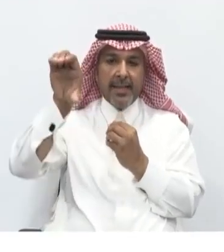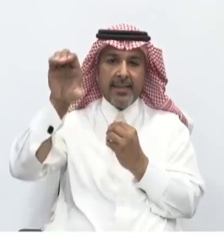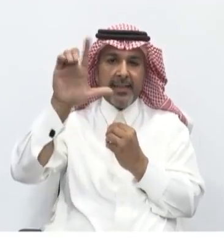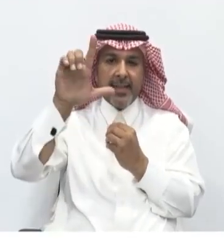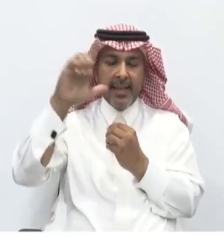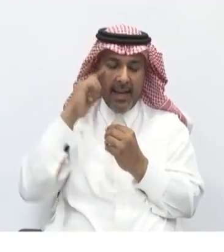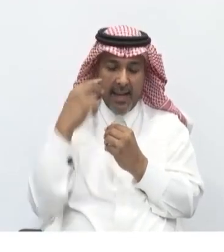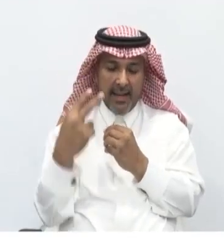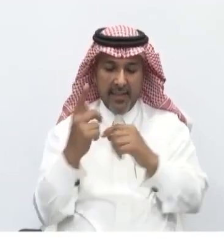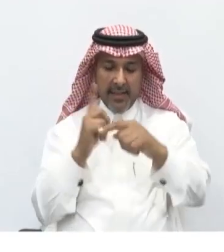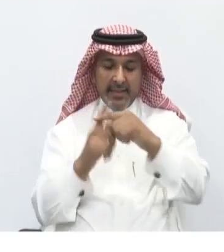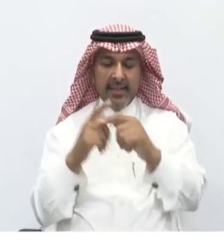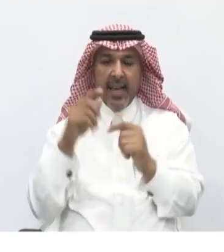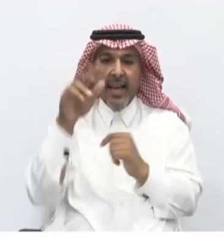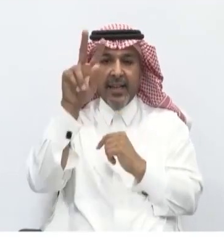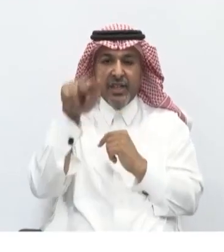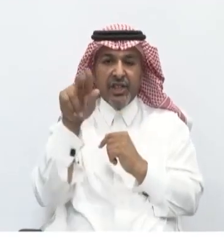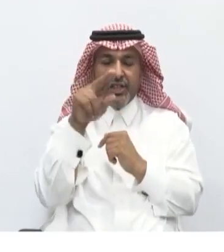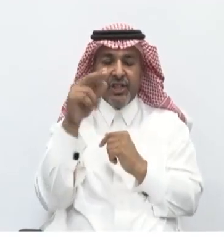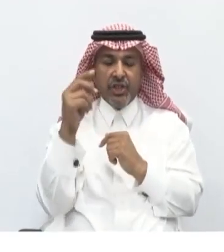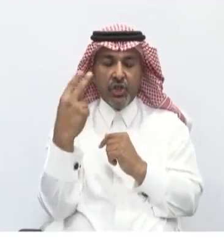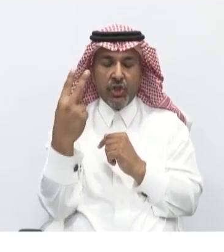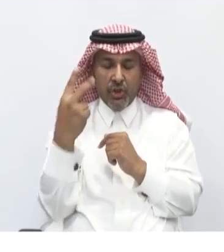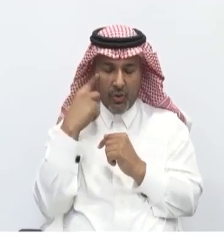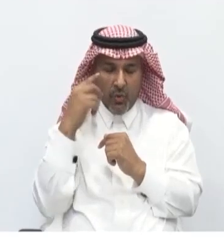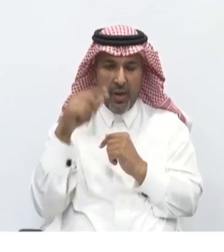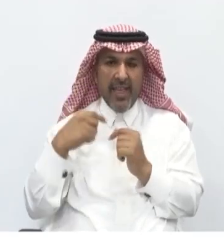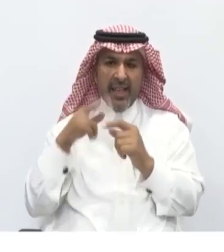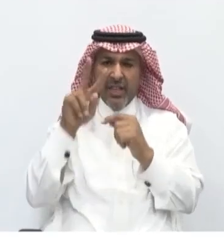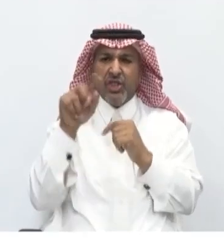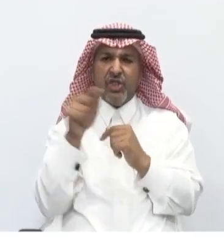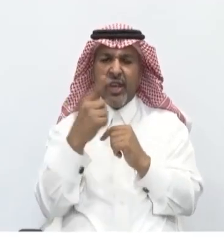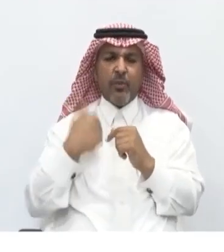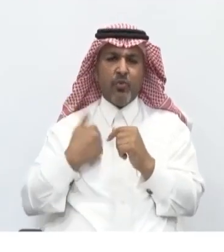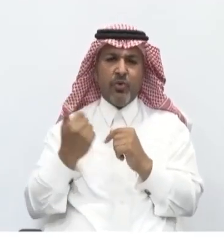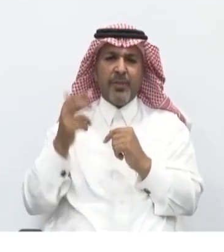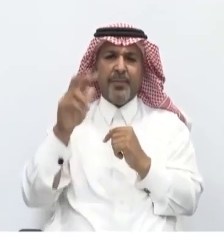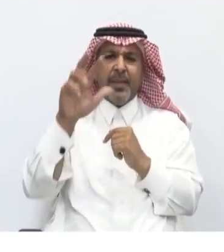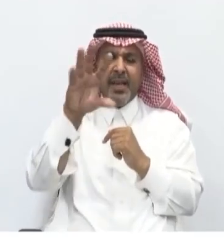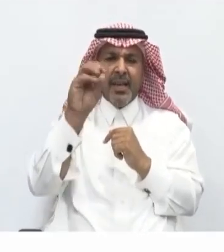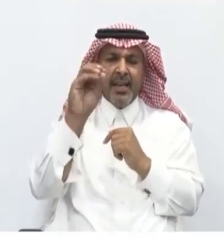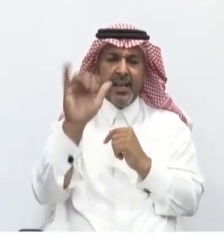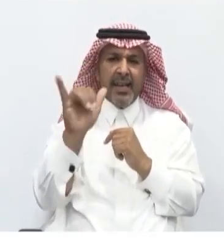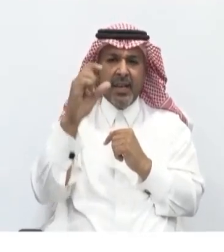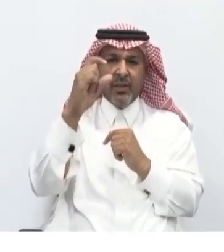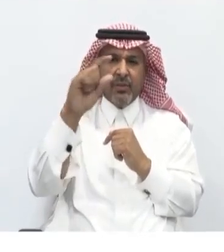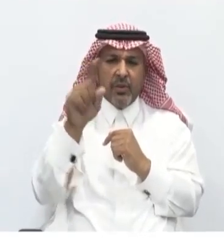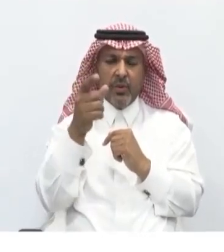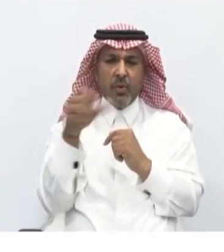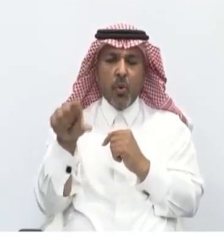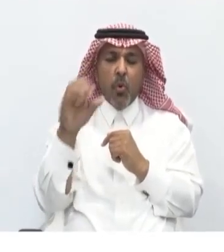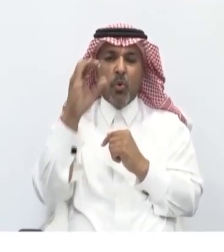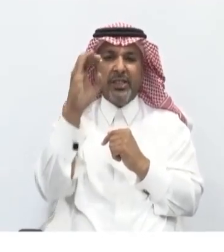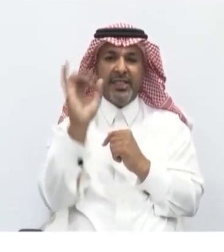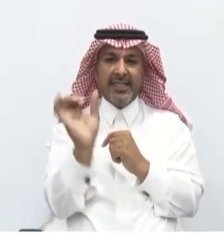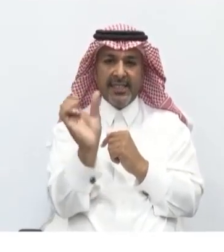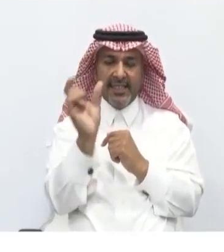موزونه السؤال الان استخرج من هذه المعادله